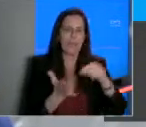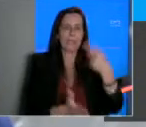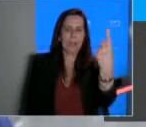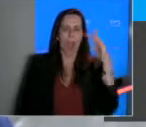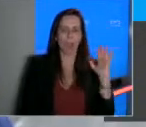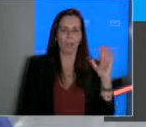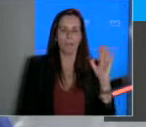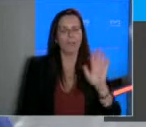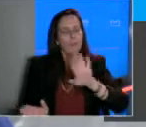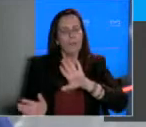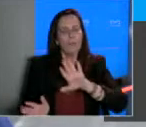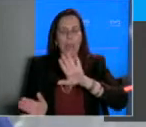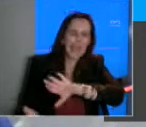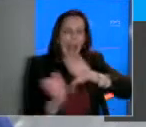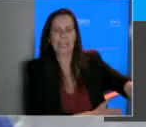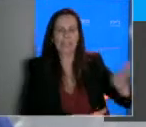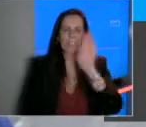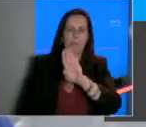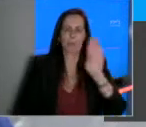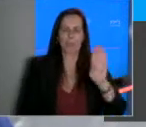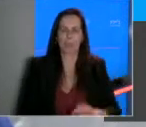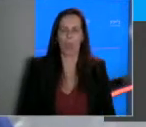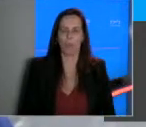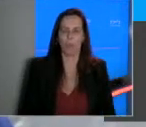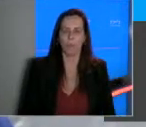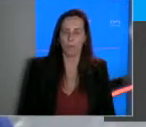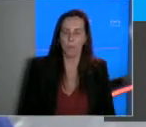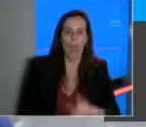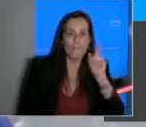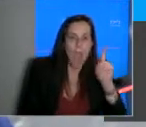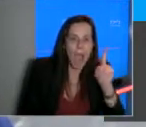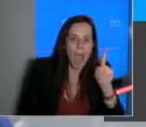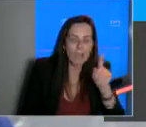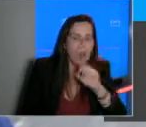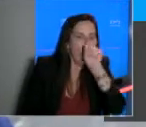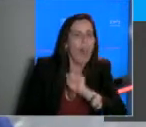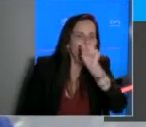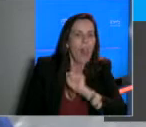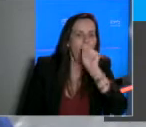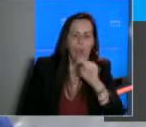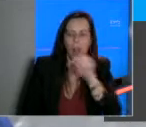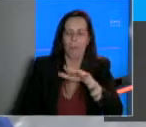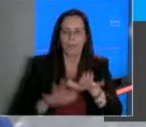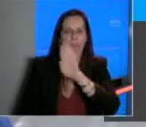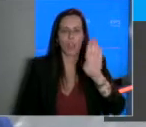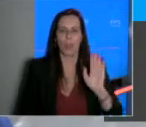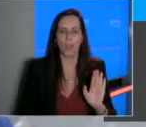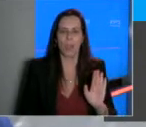אחת, להזיז את בנימין נתניהו. ואז הם זוחלים לממשלת